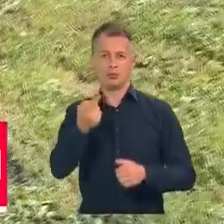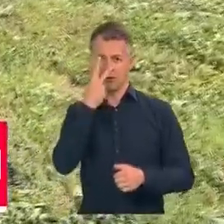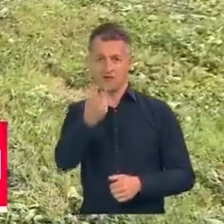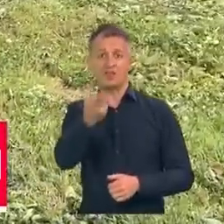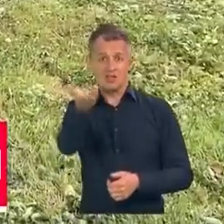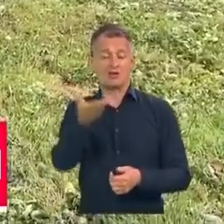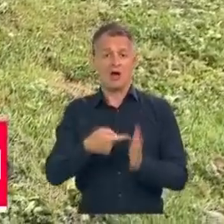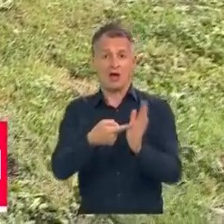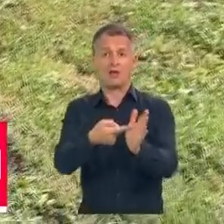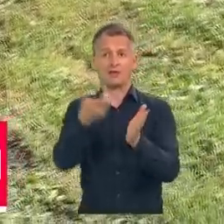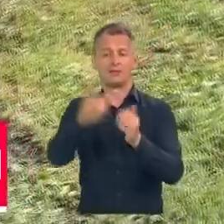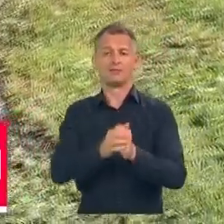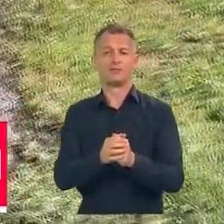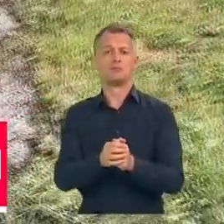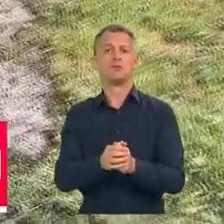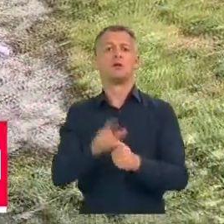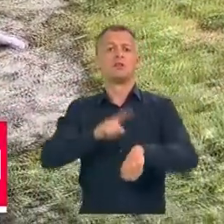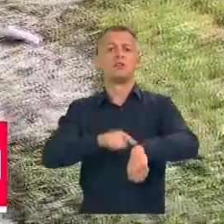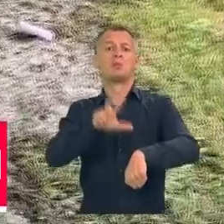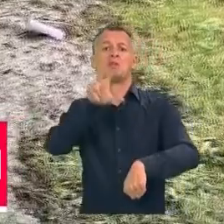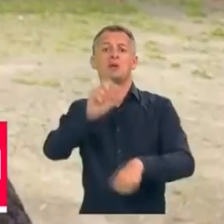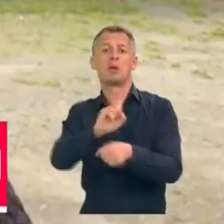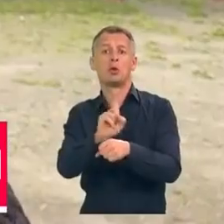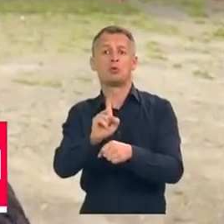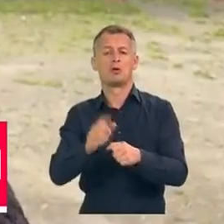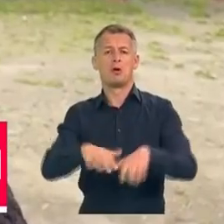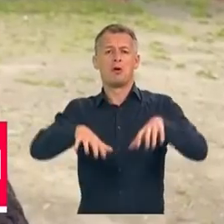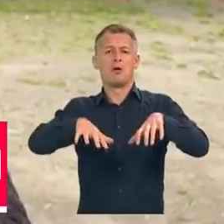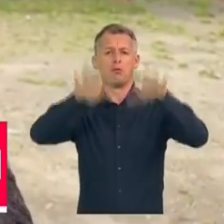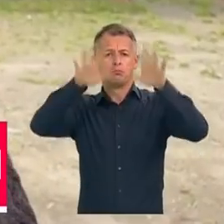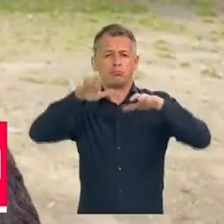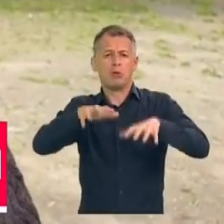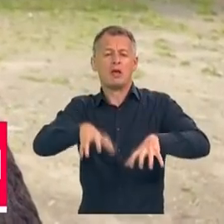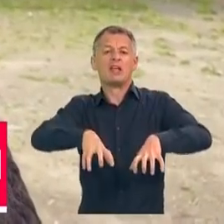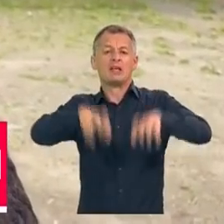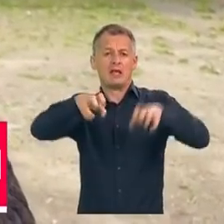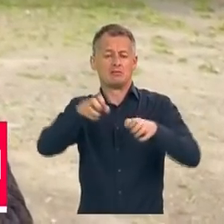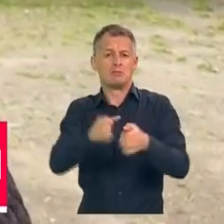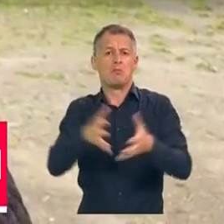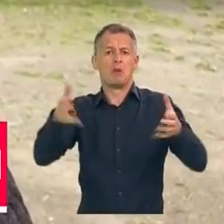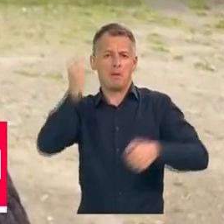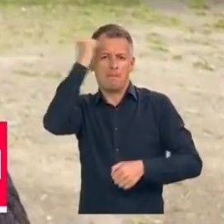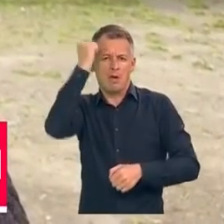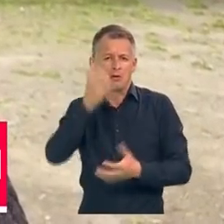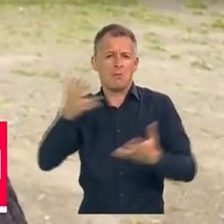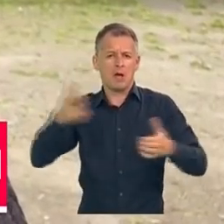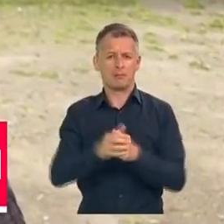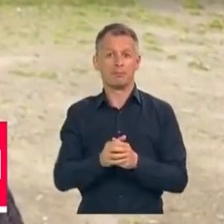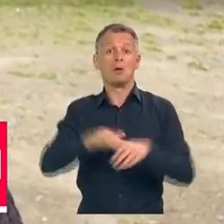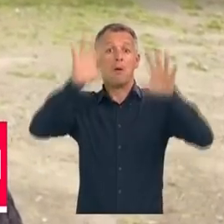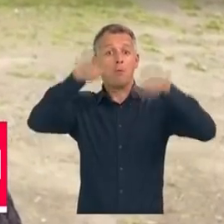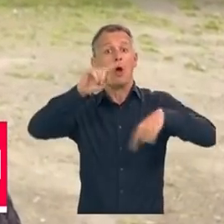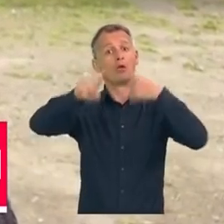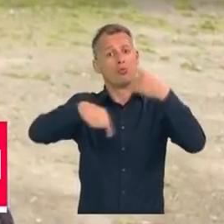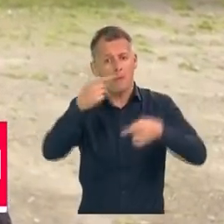Uitați și dumneavoastră. A durat o jumătate de oră. Piatră mare, piatră mare. A durat și ploaie pe